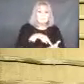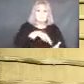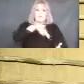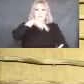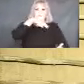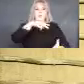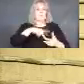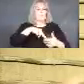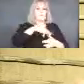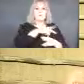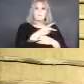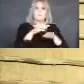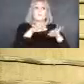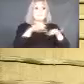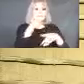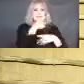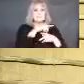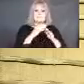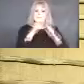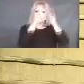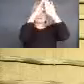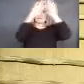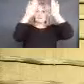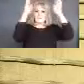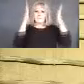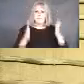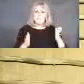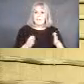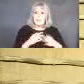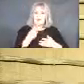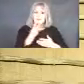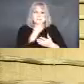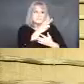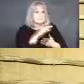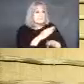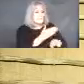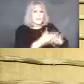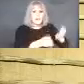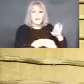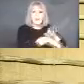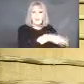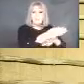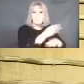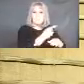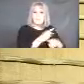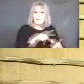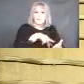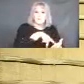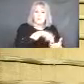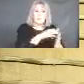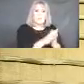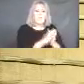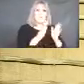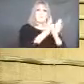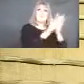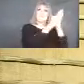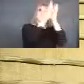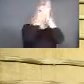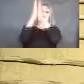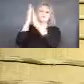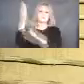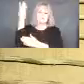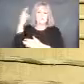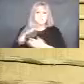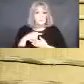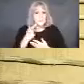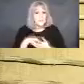gezond geword, opgestaan en God geprys. Nou toe die mense in die tempel sien dat die lamman loop nou en hy prys God,